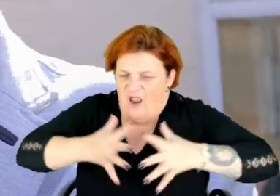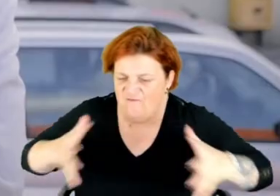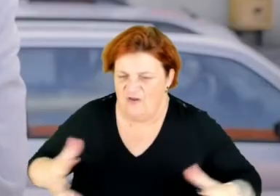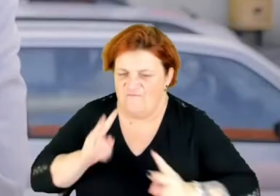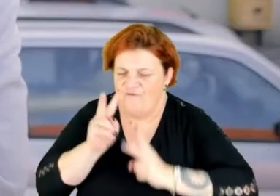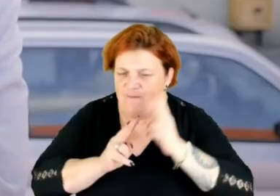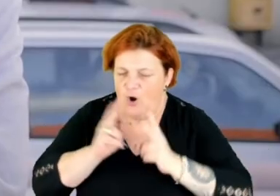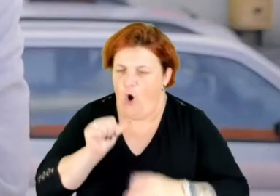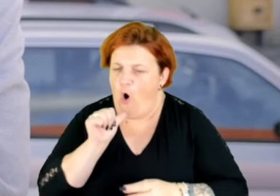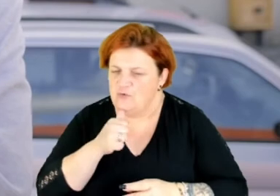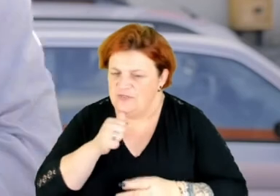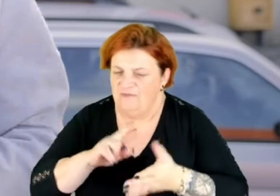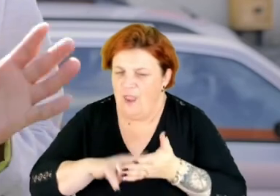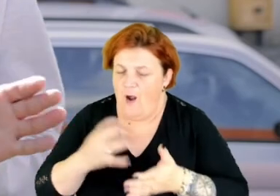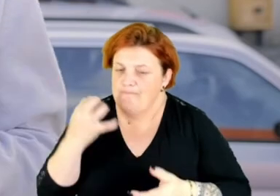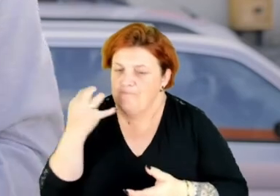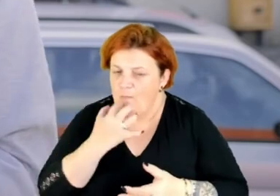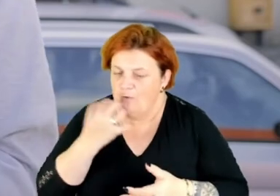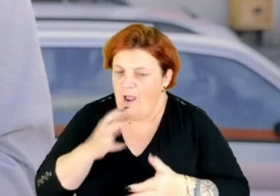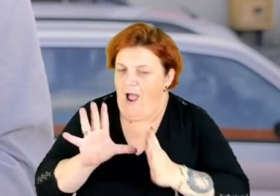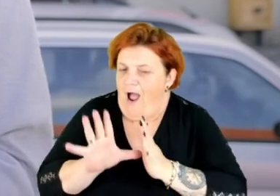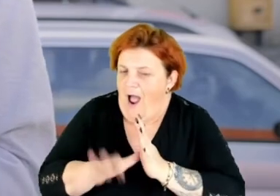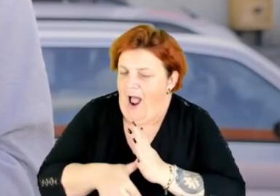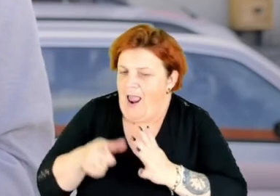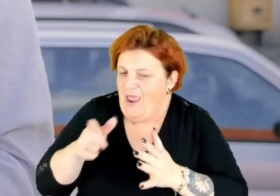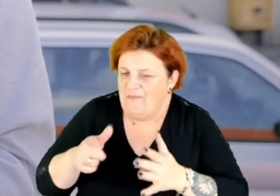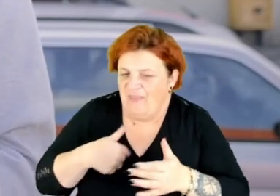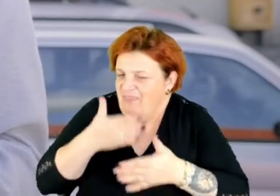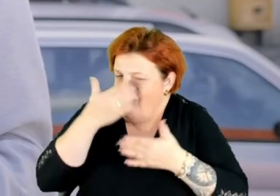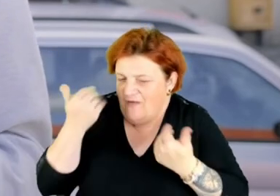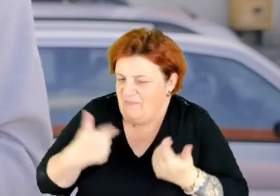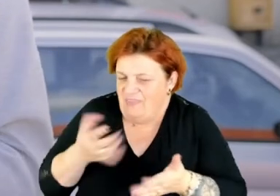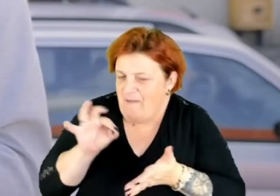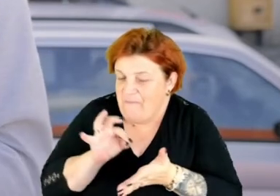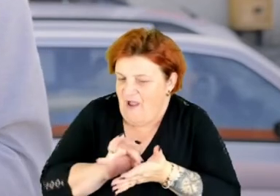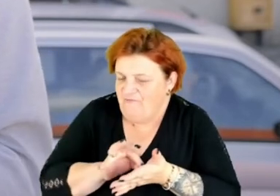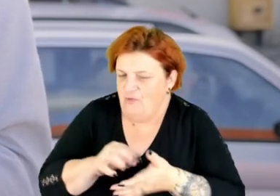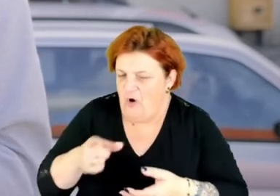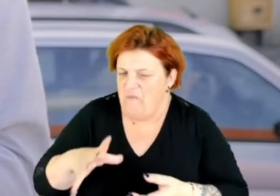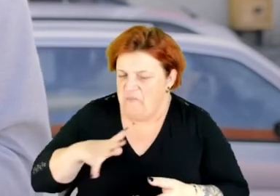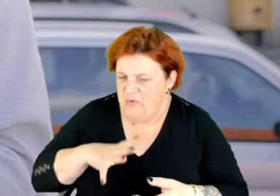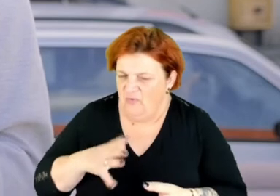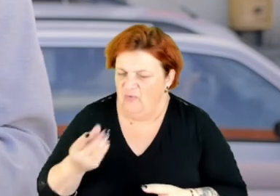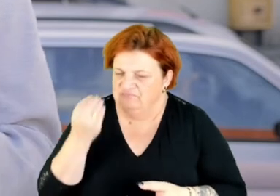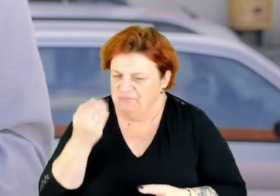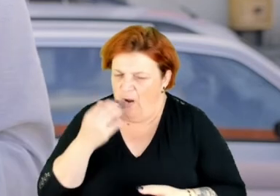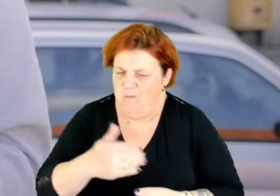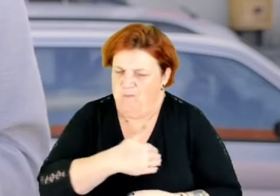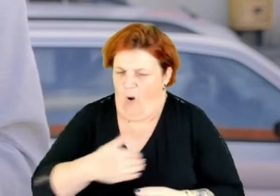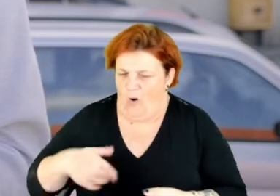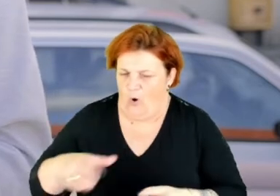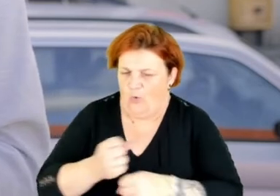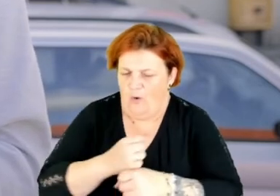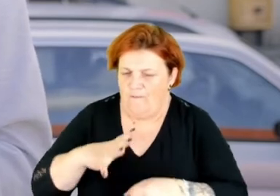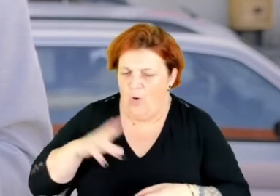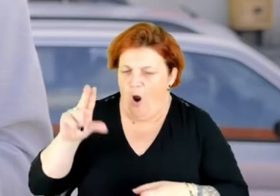octu na Pomorzu, jednakże nie możemy tego do końca zweryfikować. Był zasłużonym Polakiem w Grudziądzu. Dwukrotnym